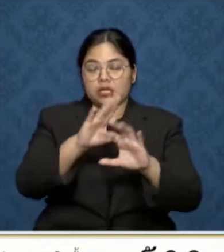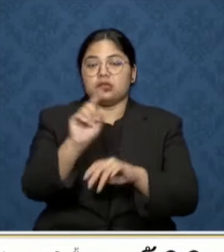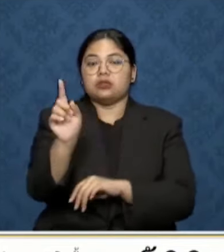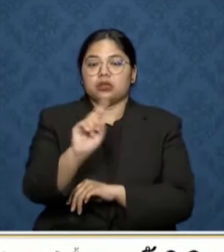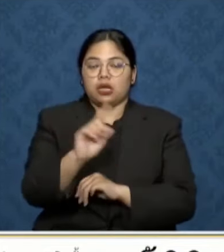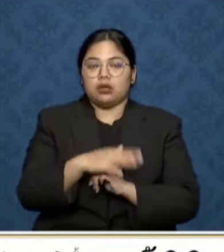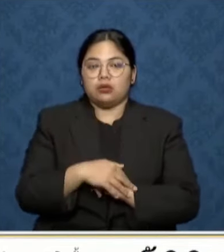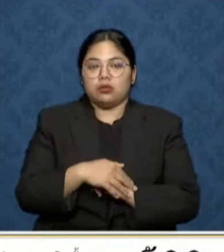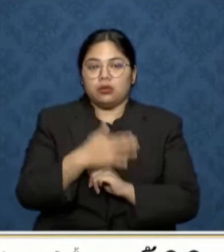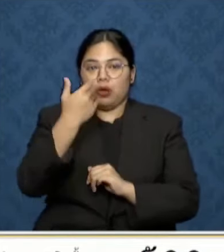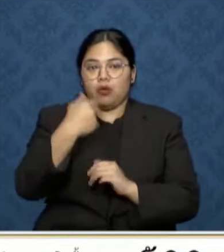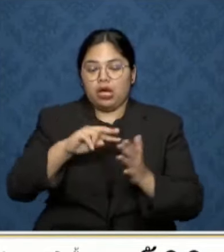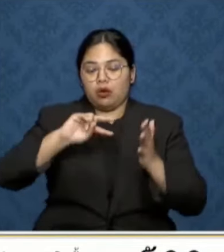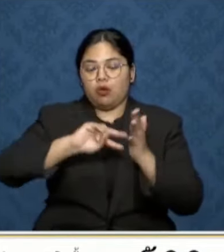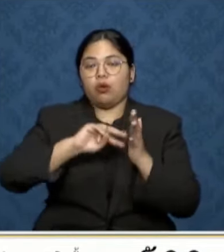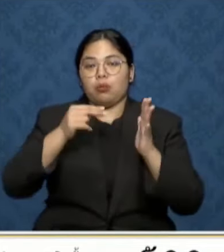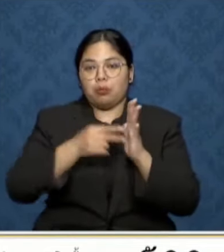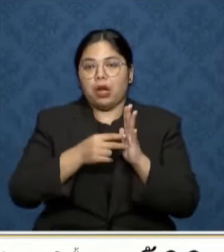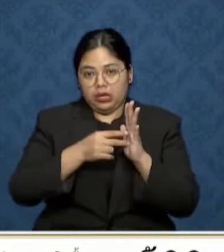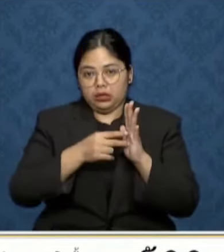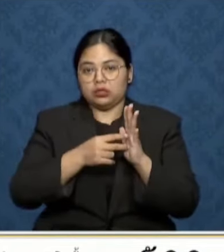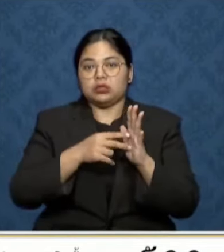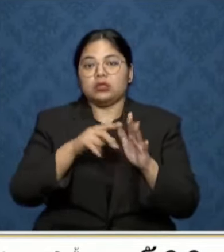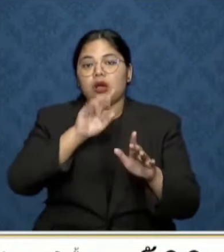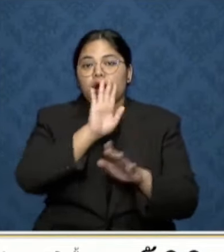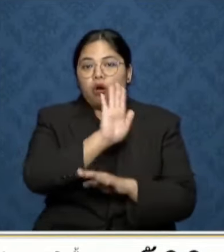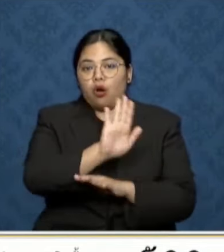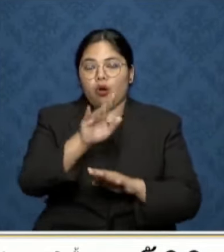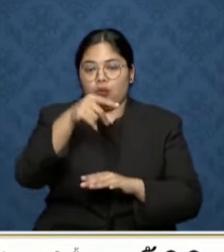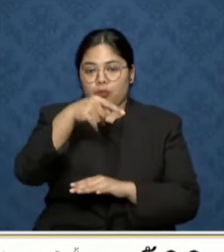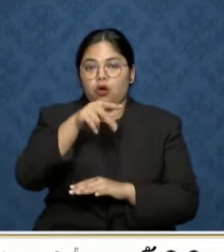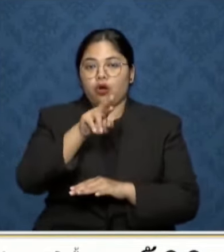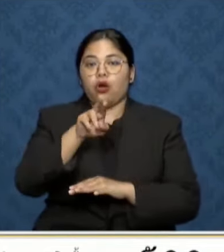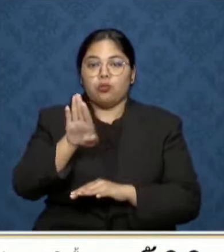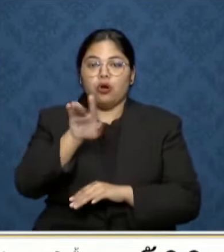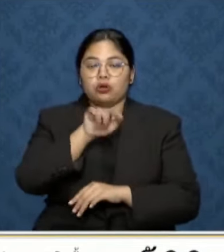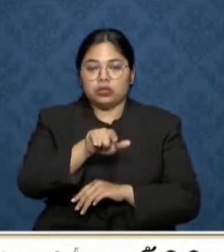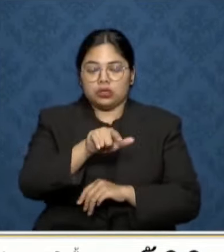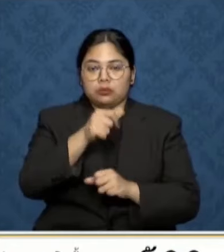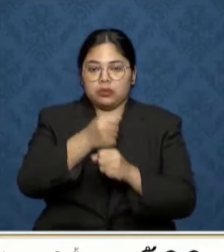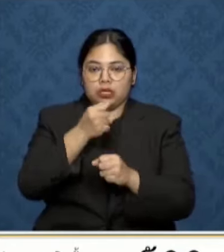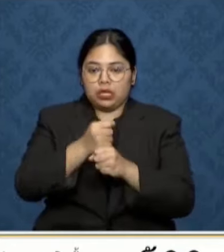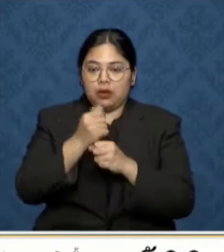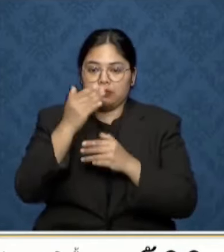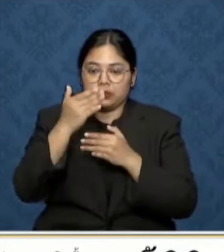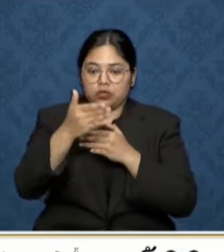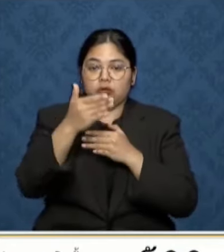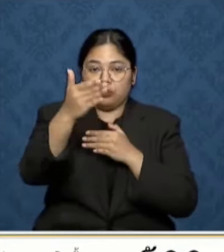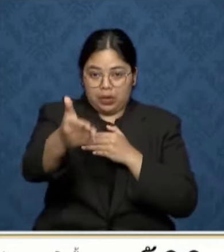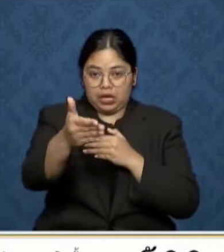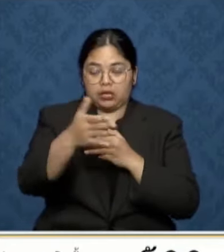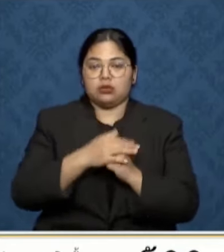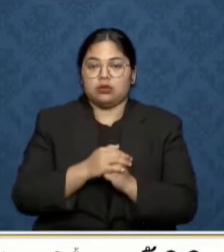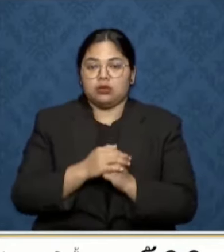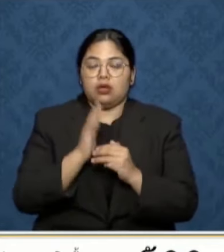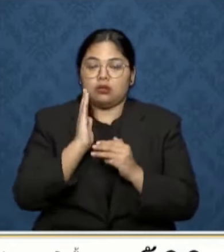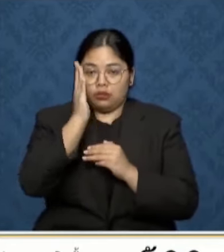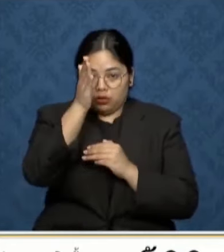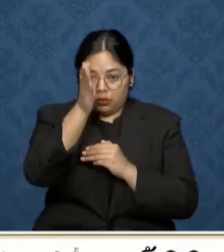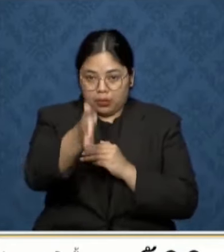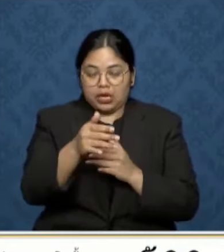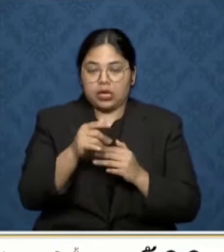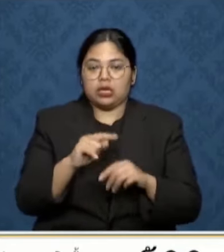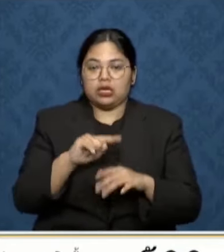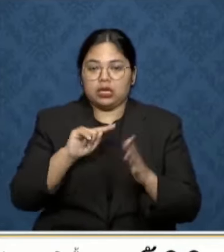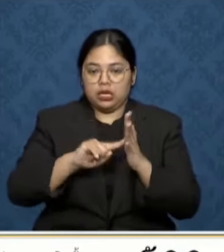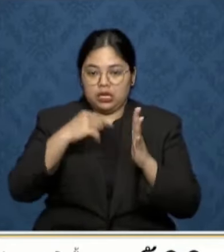มันตองอาศัยการตีความอนนี้เพื่ออะไรครั เพื่อแนวทางกปฏิบัติต่อต่ไปอย่นอยละอย่น้อยต่ต่อไปนี้ นับ